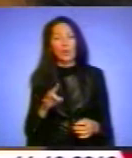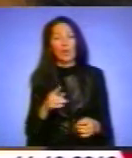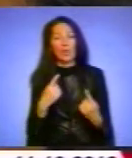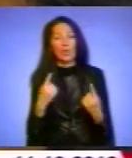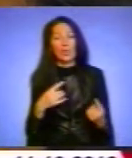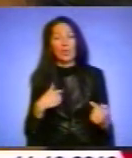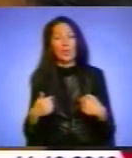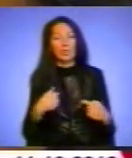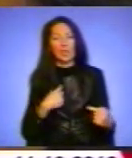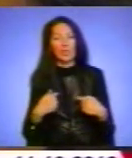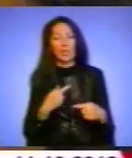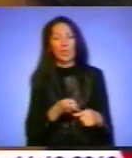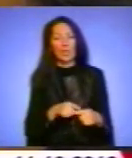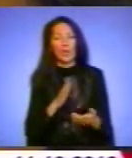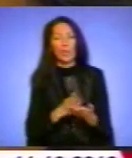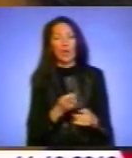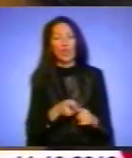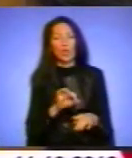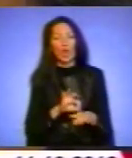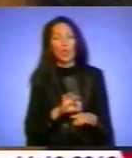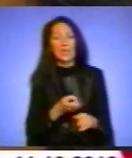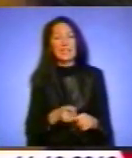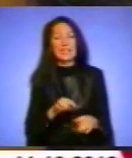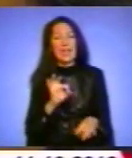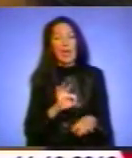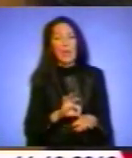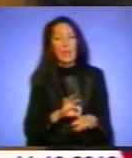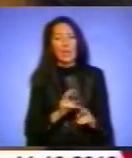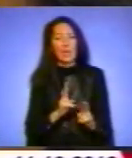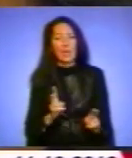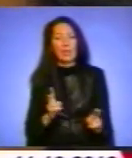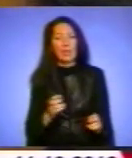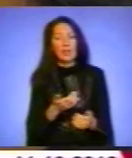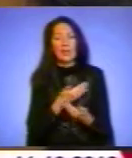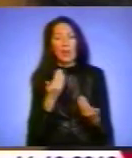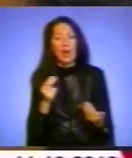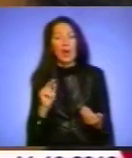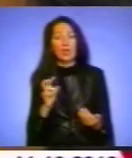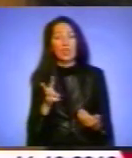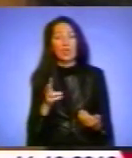мають ці люди, це біль. Біль, яку зачасту немає чим зняти, і